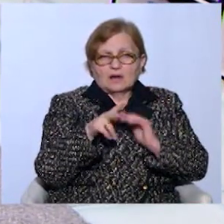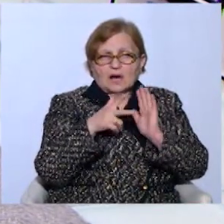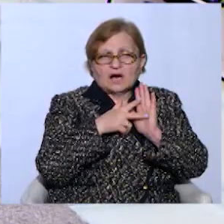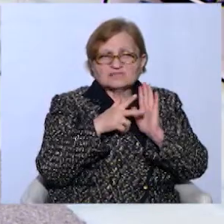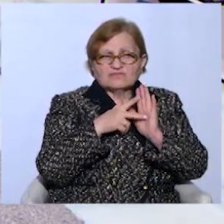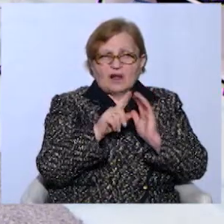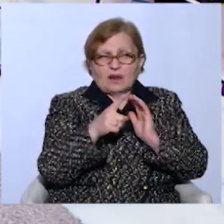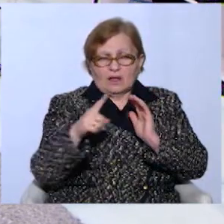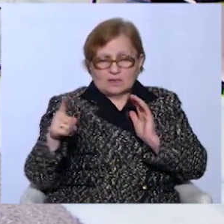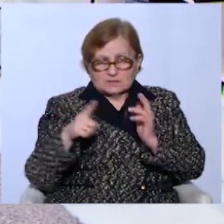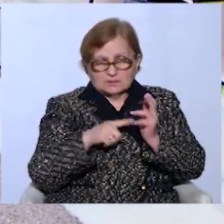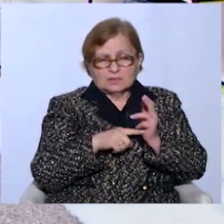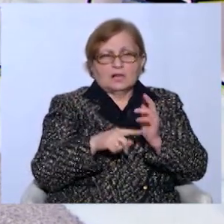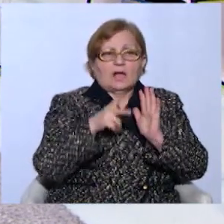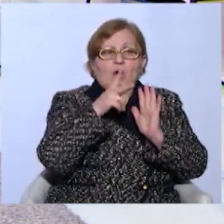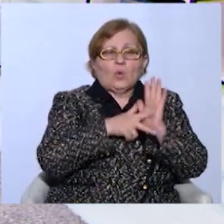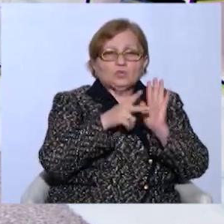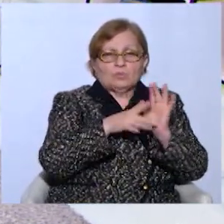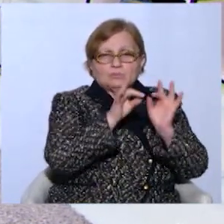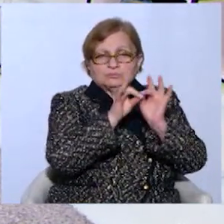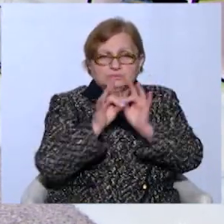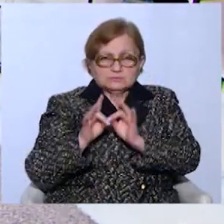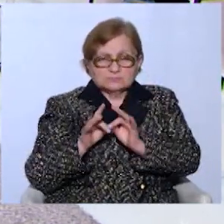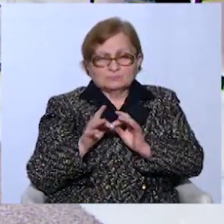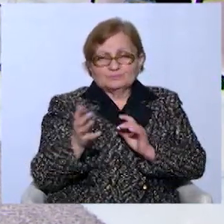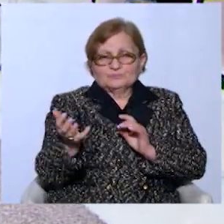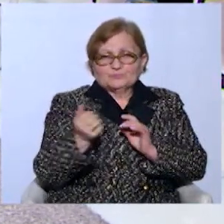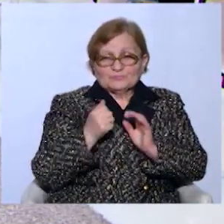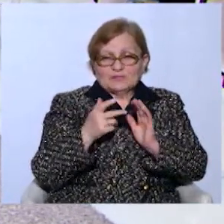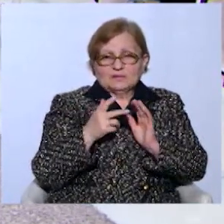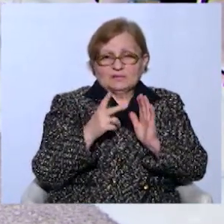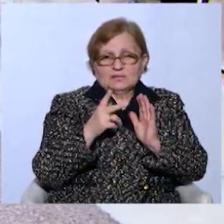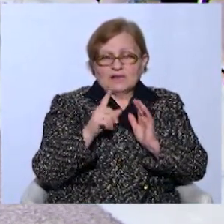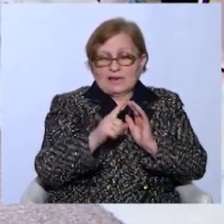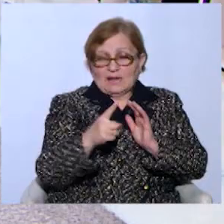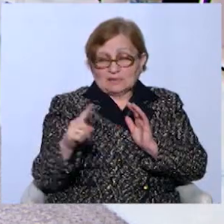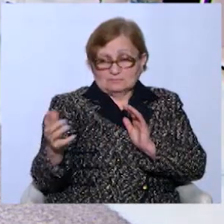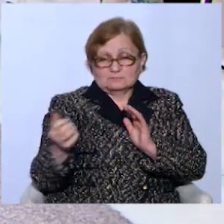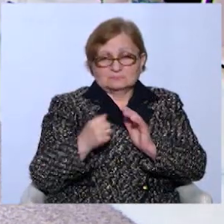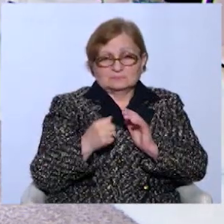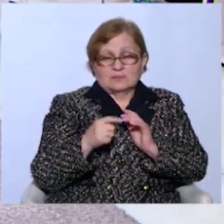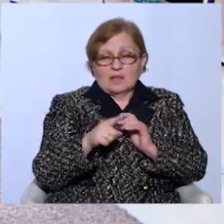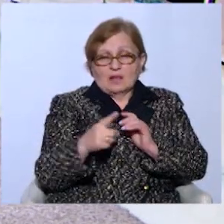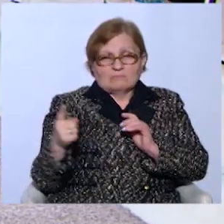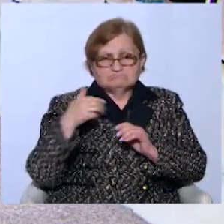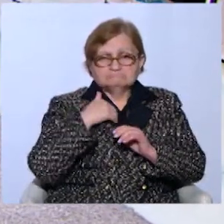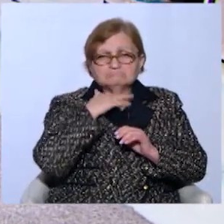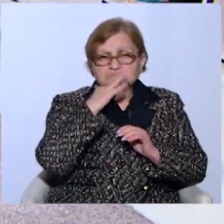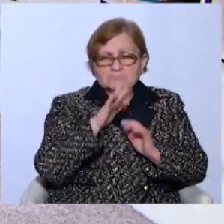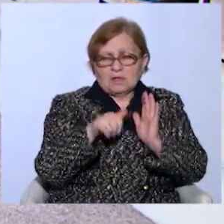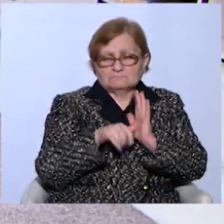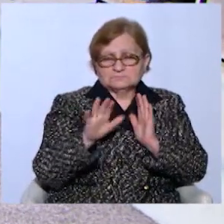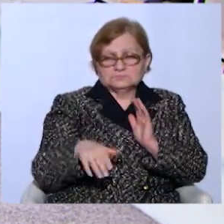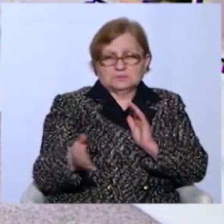8 ლარი და 80 ლარი. 8 ლარი უნდა ავიღო 1 ლარიანებიდან, მაგრამ 1 ლარიანები მე მაქვს 6